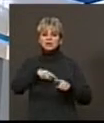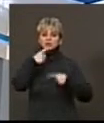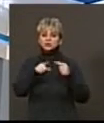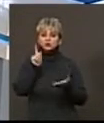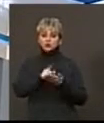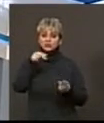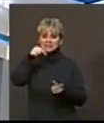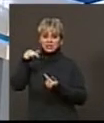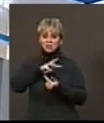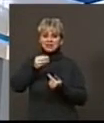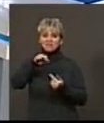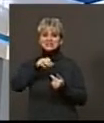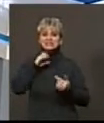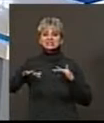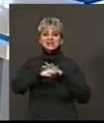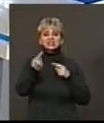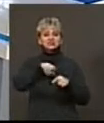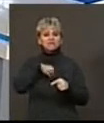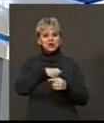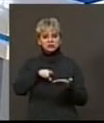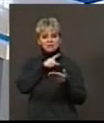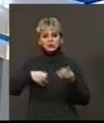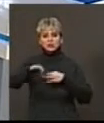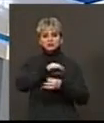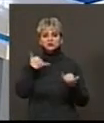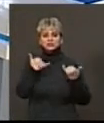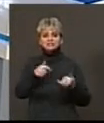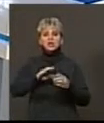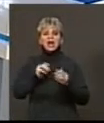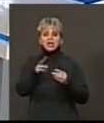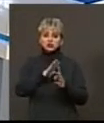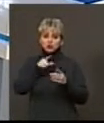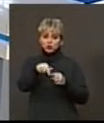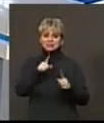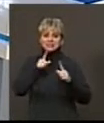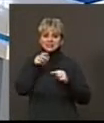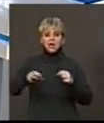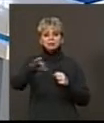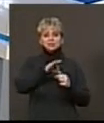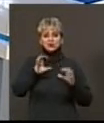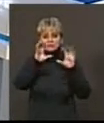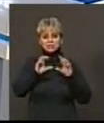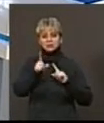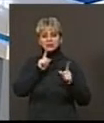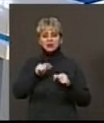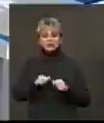должен согласовать Минфин страны. Эти важные вопросы обсудили сегодня на внеочередном заседании областного заксобрания.